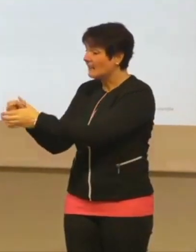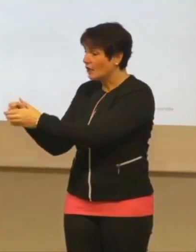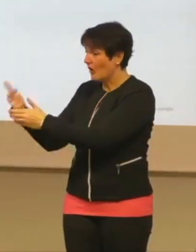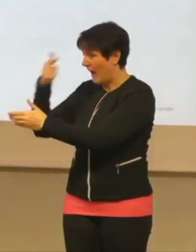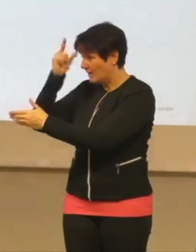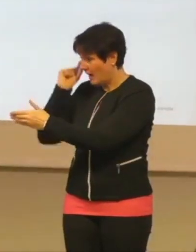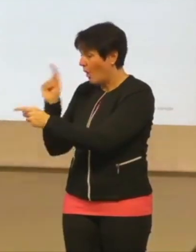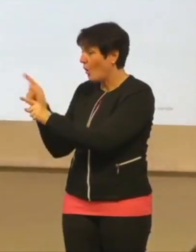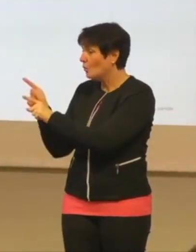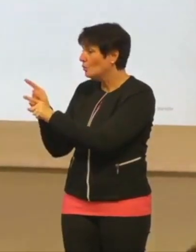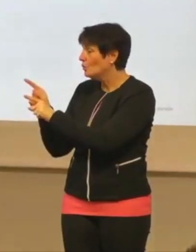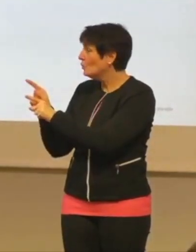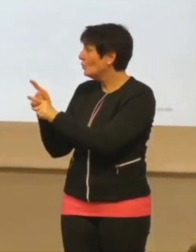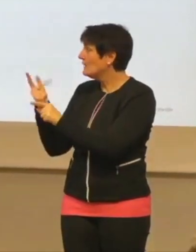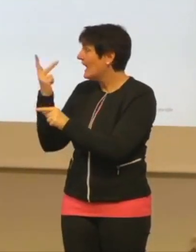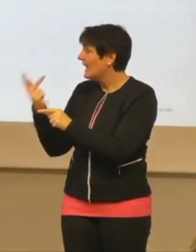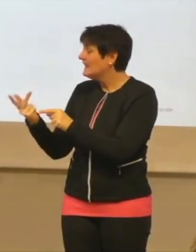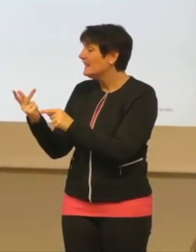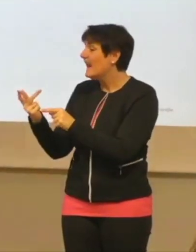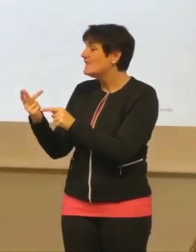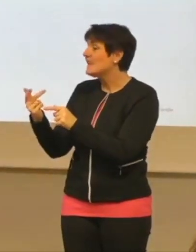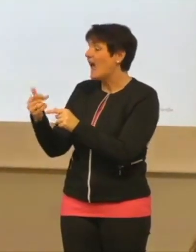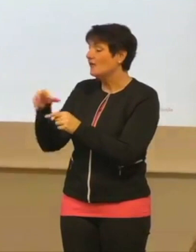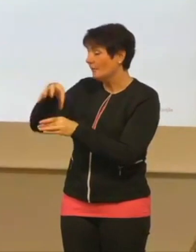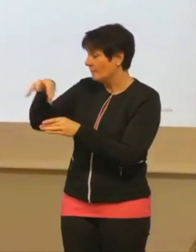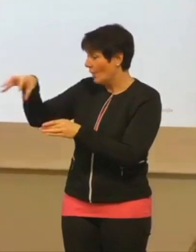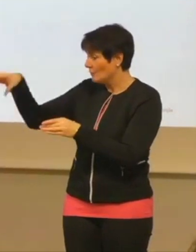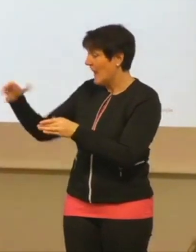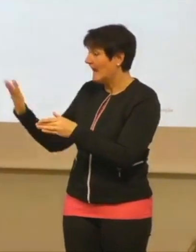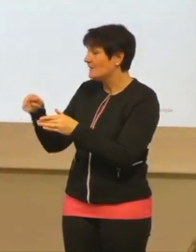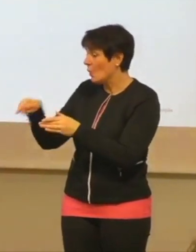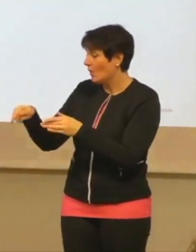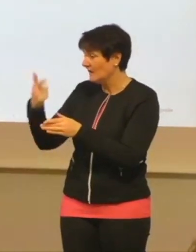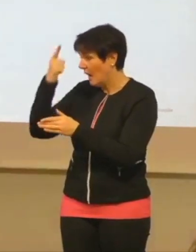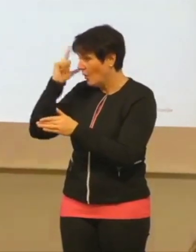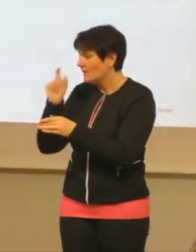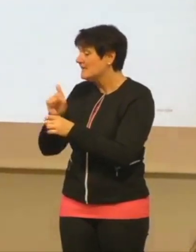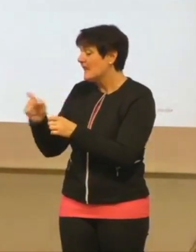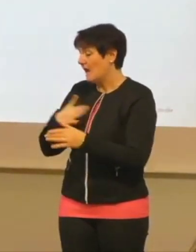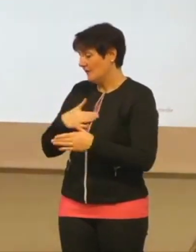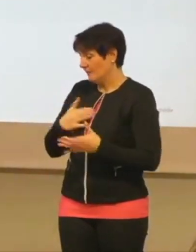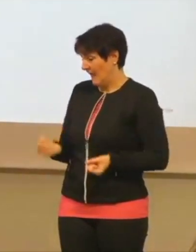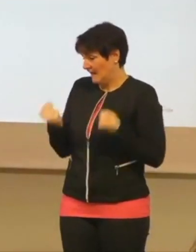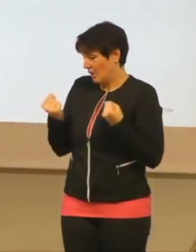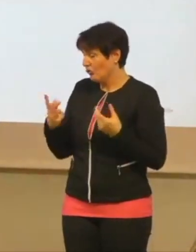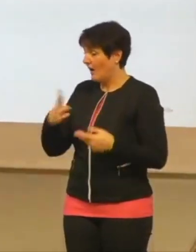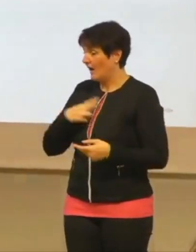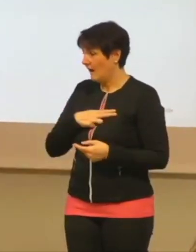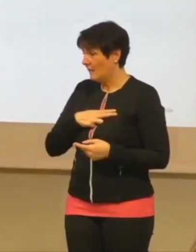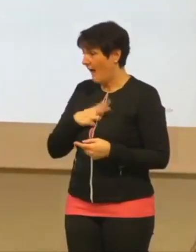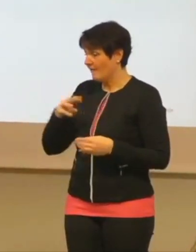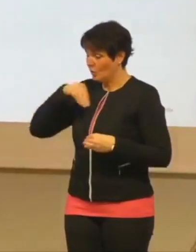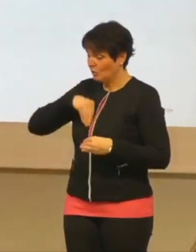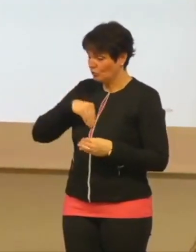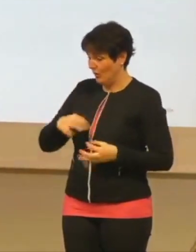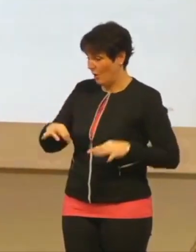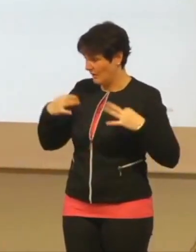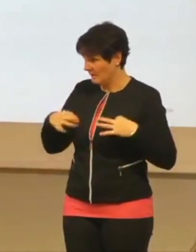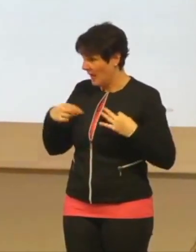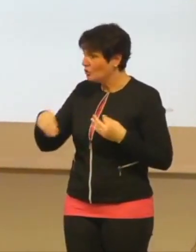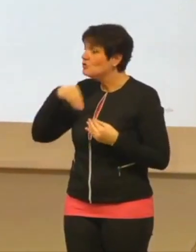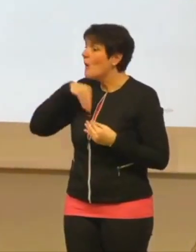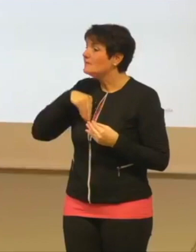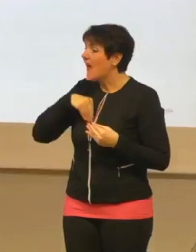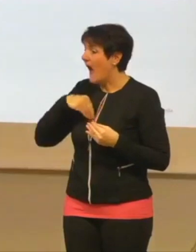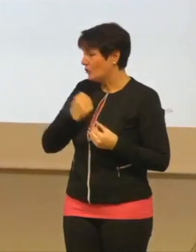obiskanimi je tudi okoli 30 ustanov, kjer so zadržane osebe zaradi težav, ki jih imajo v duševnem zdravju, to so